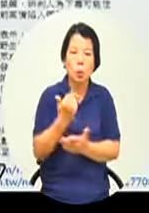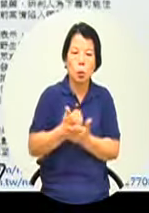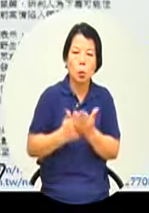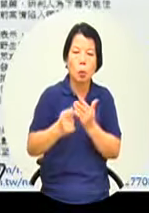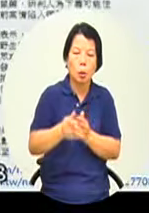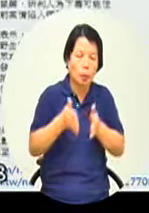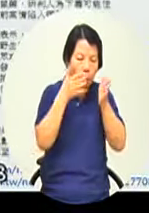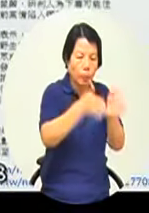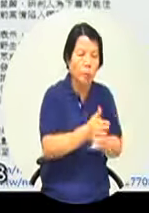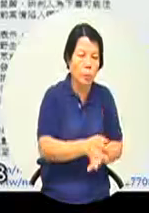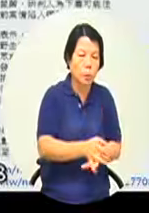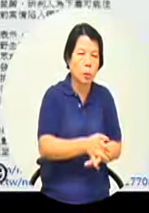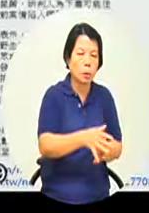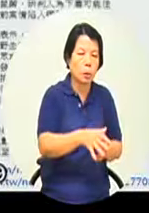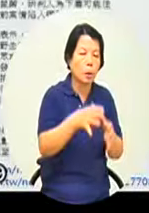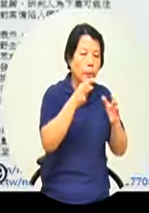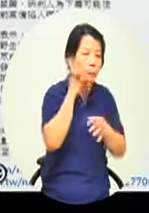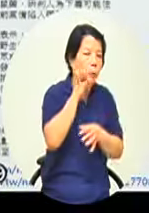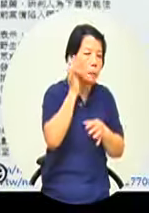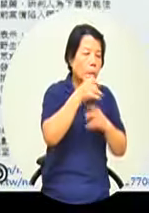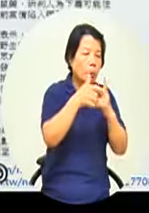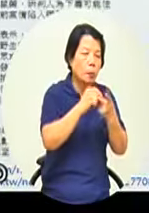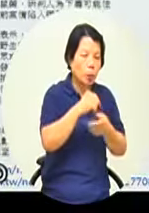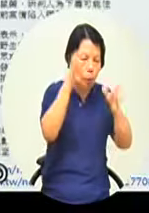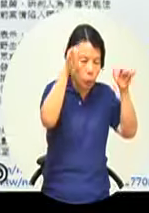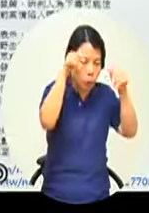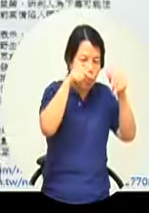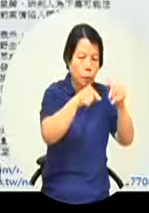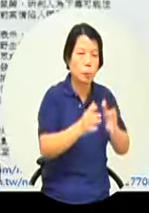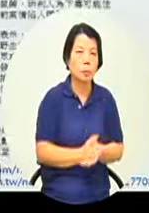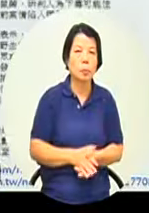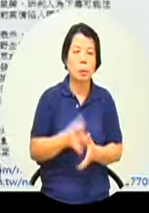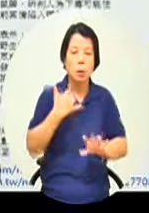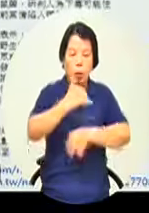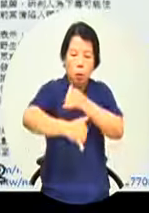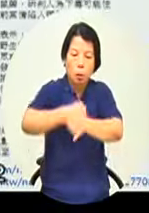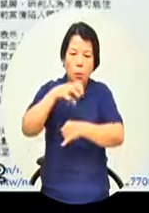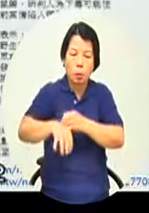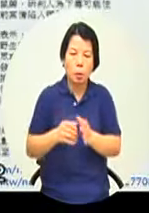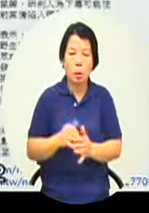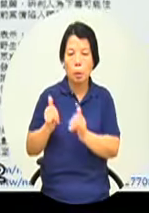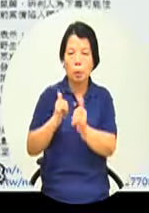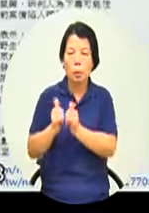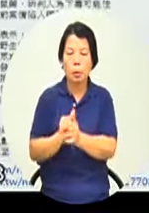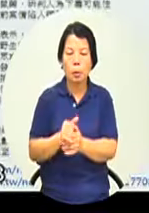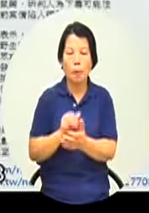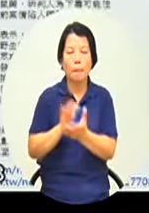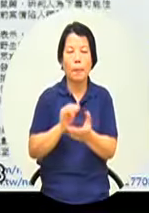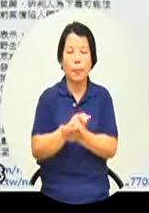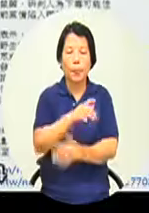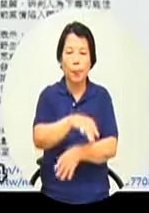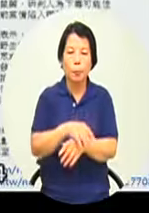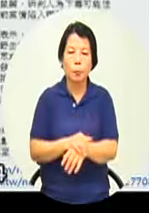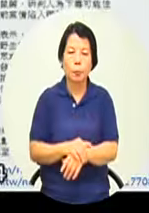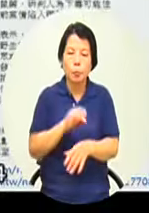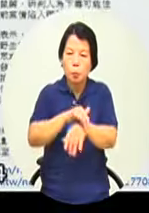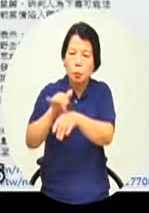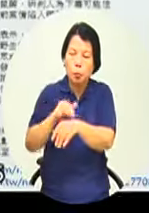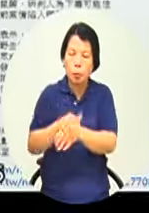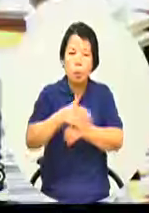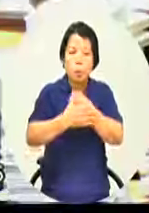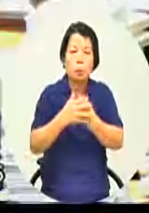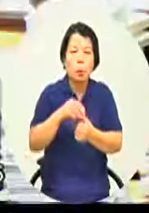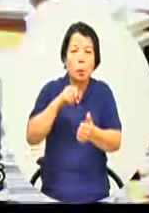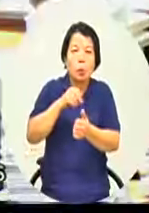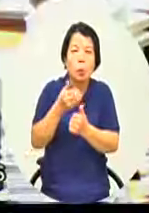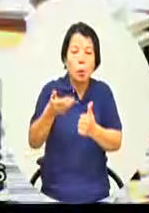偏重猫跟狗。那可是在我们生活中，尤其跟我们市民朋友会遇到了这种保育类动物，